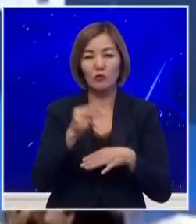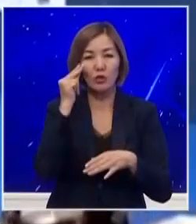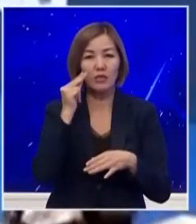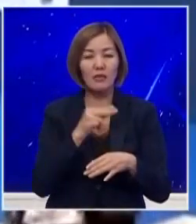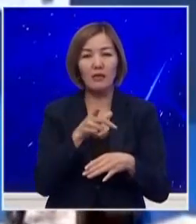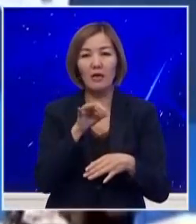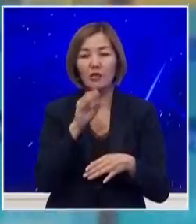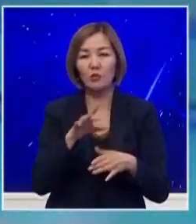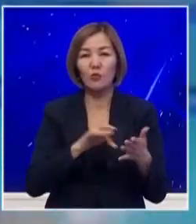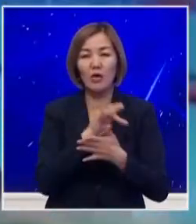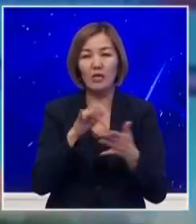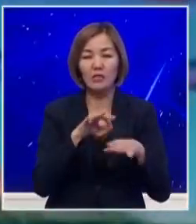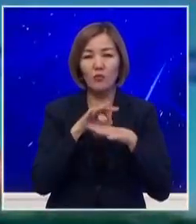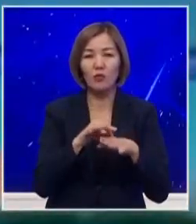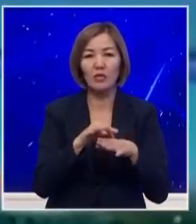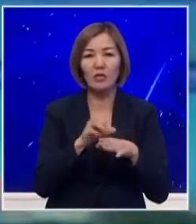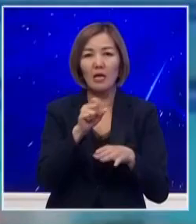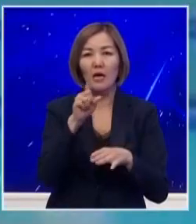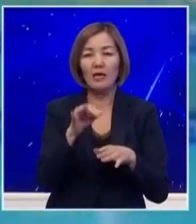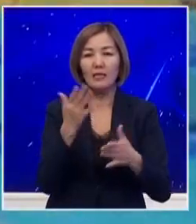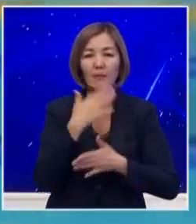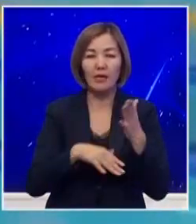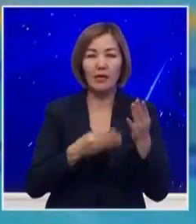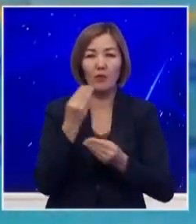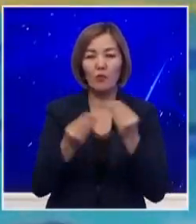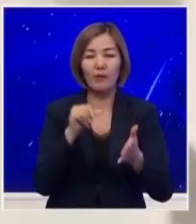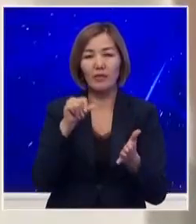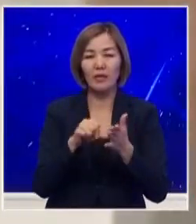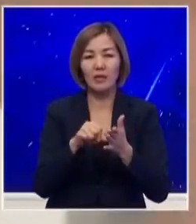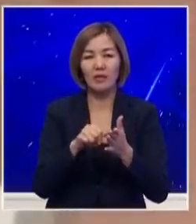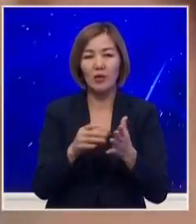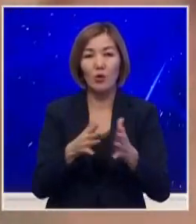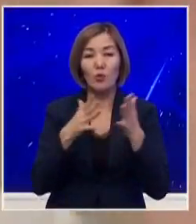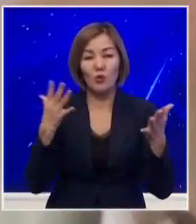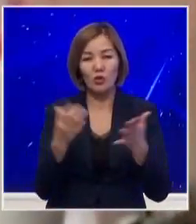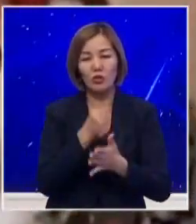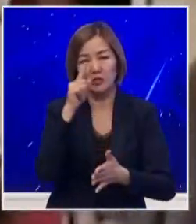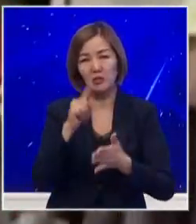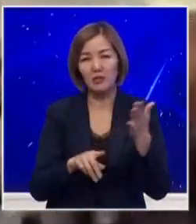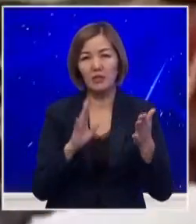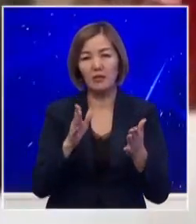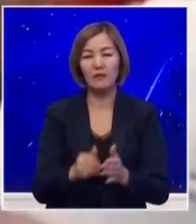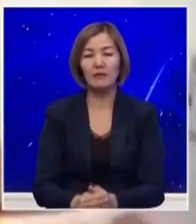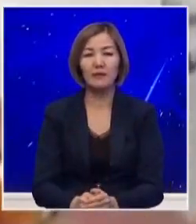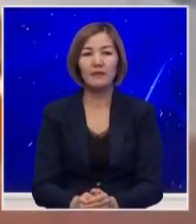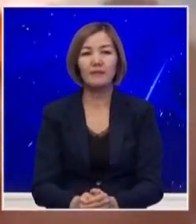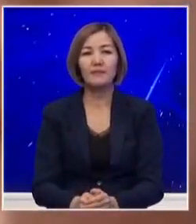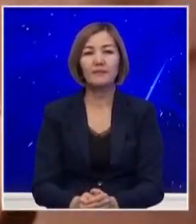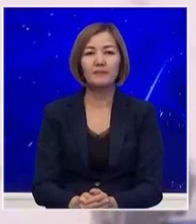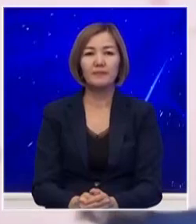Қытайдың Ханчжоу қаласында өтетін Азия паралимпиада ойындарына қатысып, одан да үлкен нәтижеге қол жеткізді.